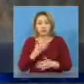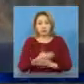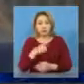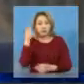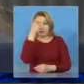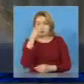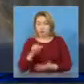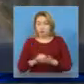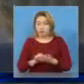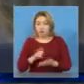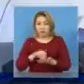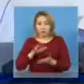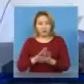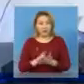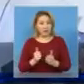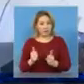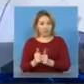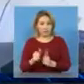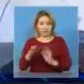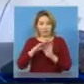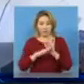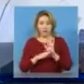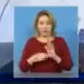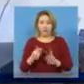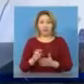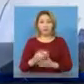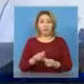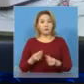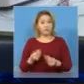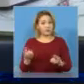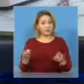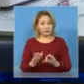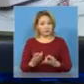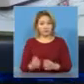сұралады және мемлекеттік тіркеу алымы мен мемлекеттік баж салығы төленуі тиіс.